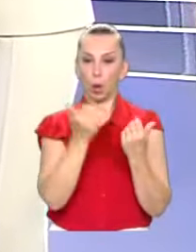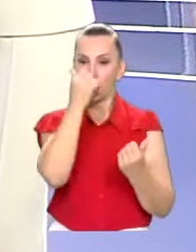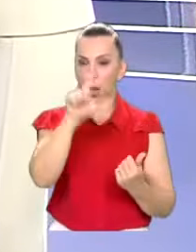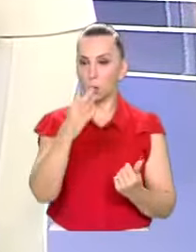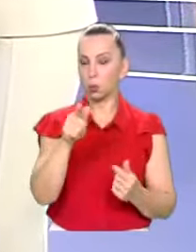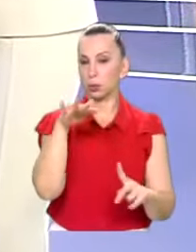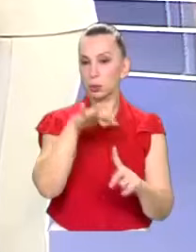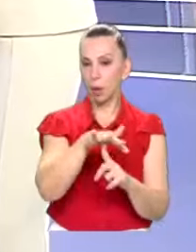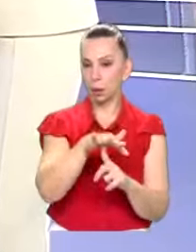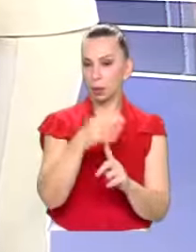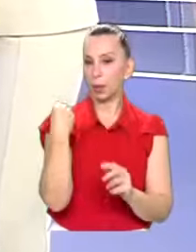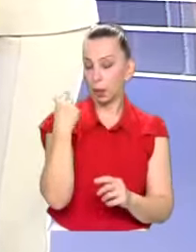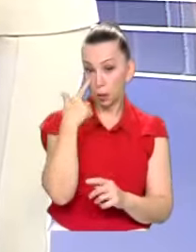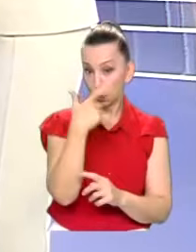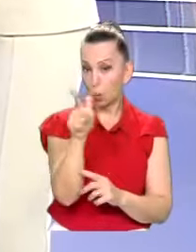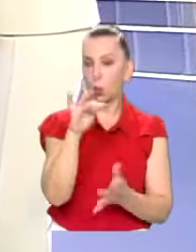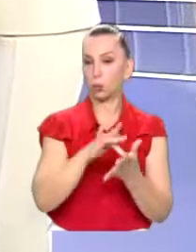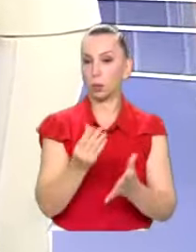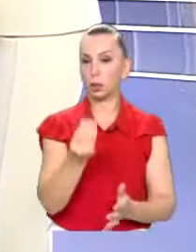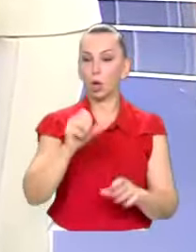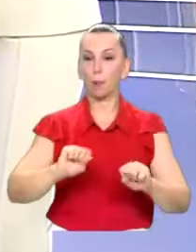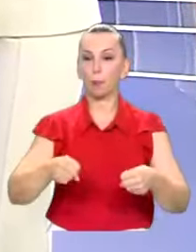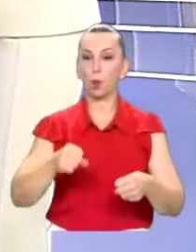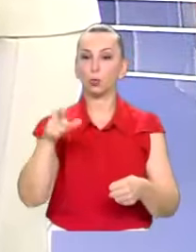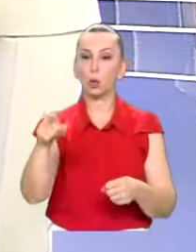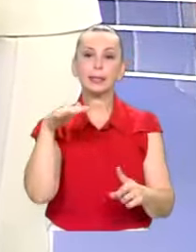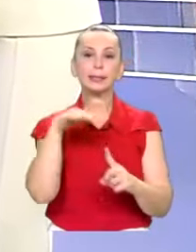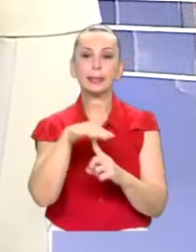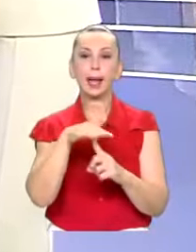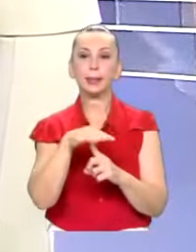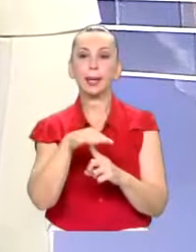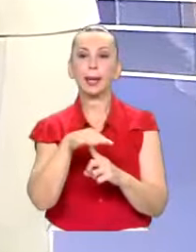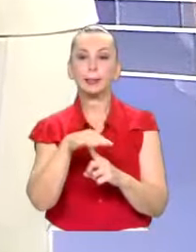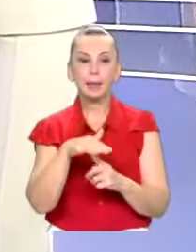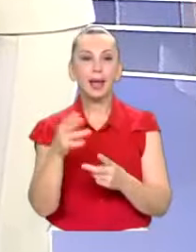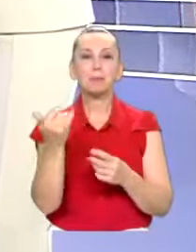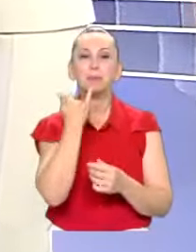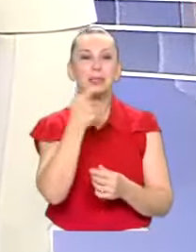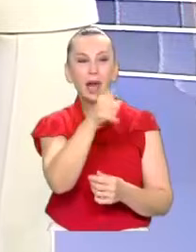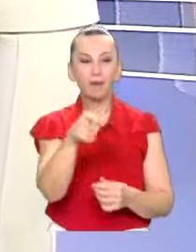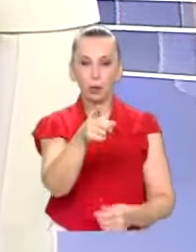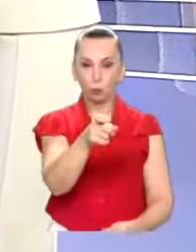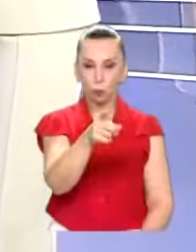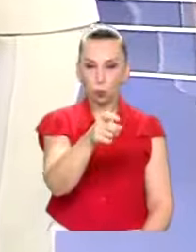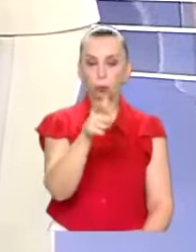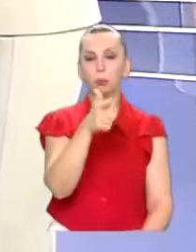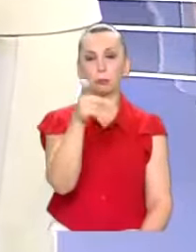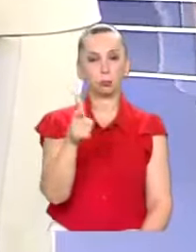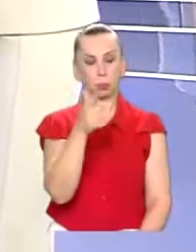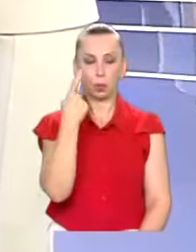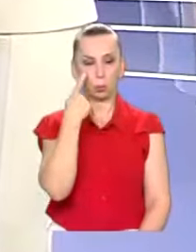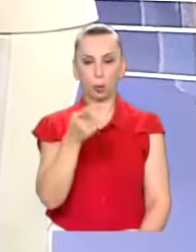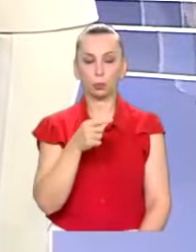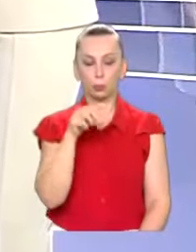bulayan o saldırının yeni görüntüsü çıktı ortaya. Motosikletli saldırganların davetlilere kurşun yağdırdığı anlar kameraya bakın